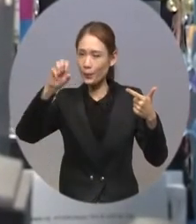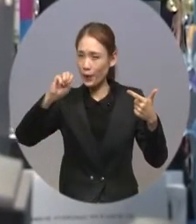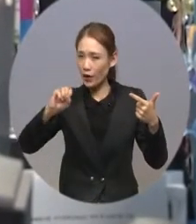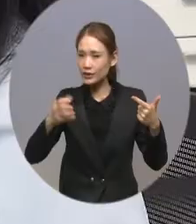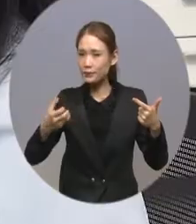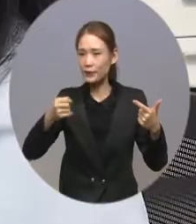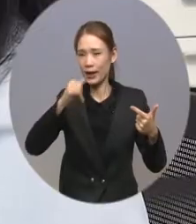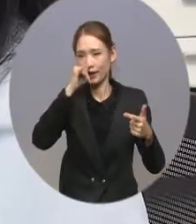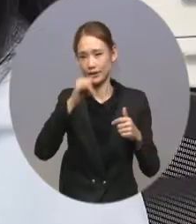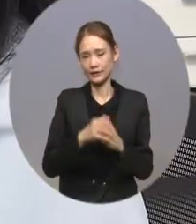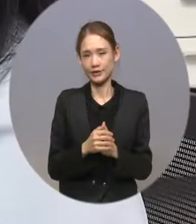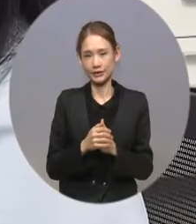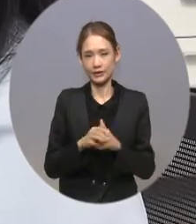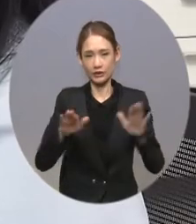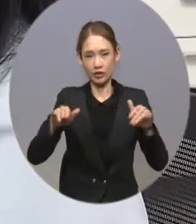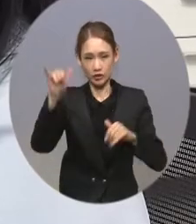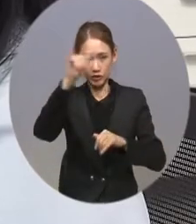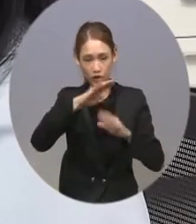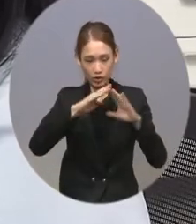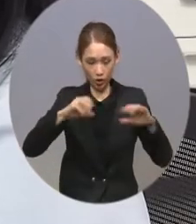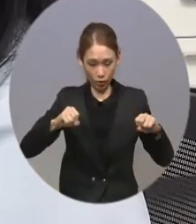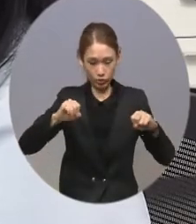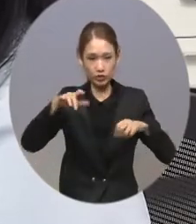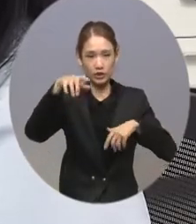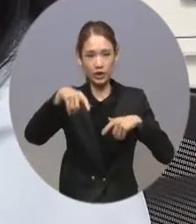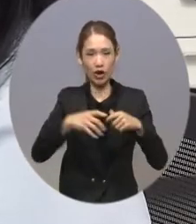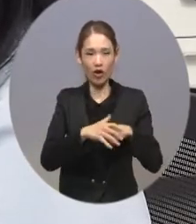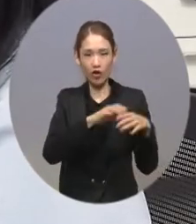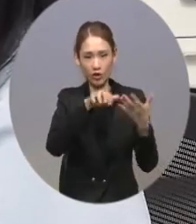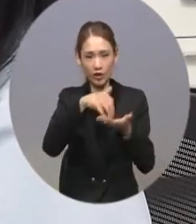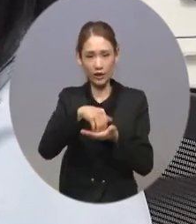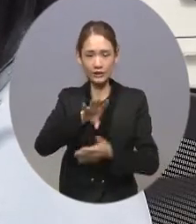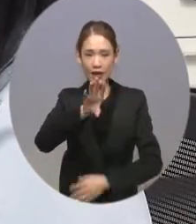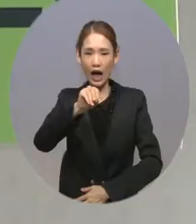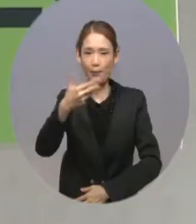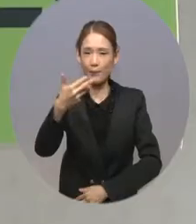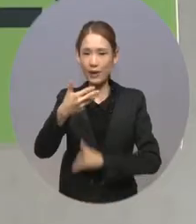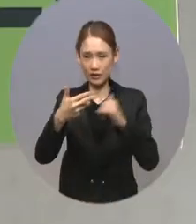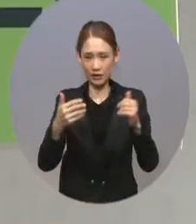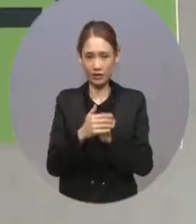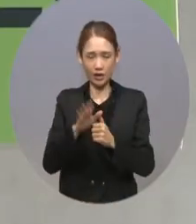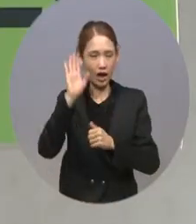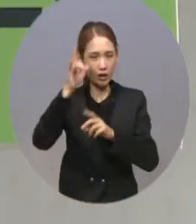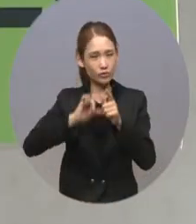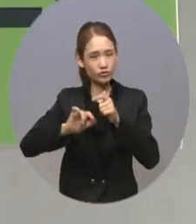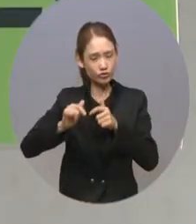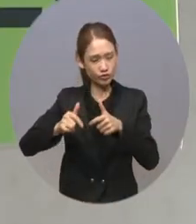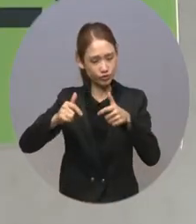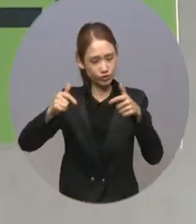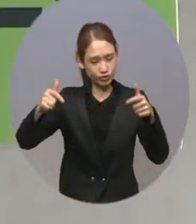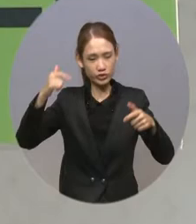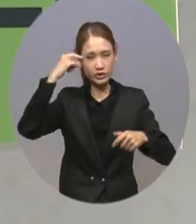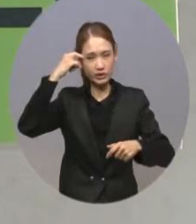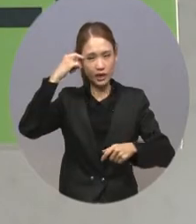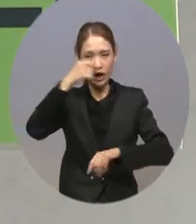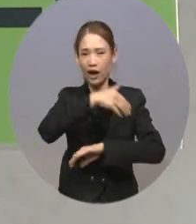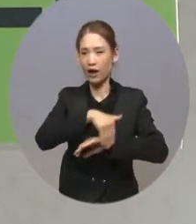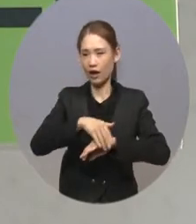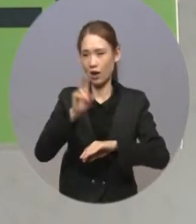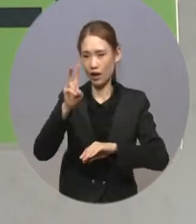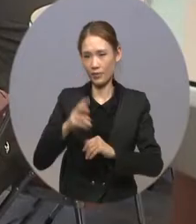있습니다. 현재 전북 지역에서 치매 환자 수는 약 4만 8천 명으로 앞으로 더 늘어날 것으로 예측하고